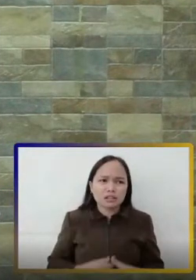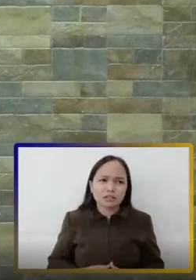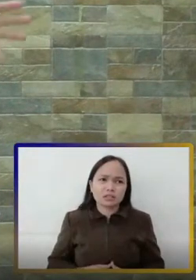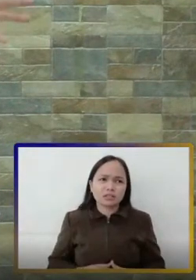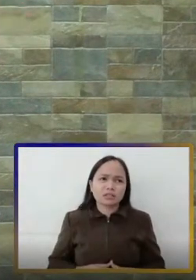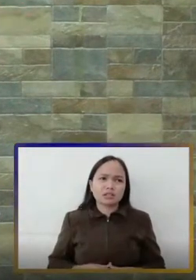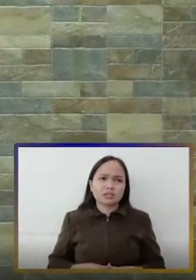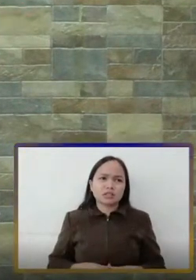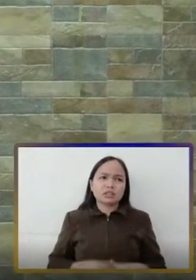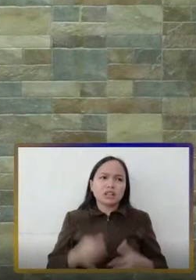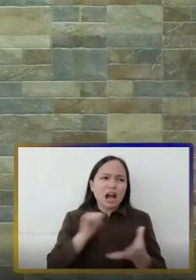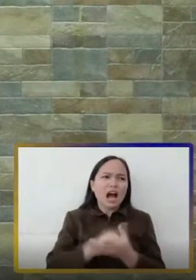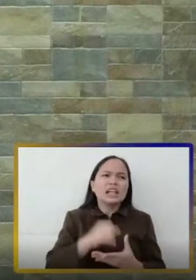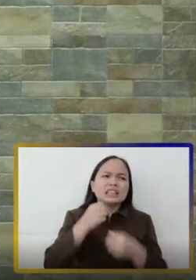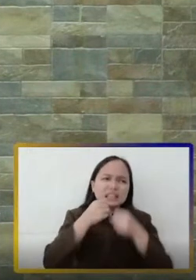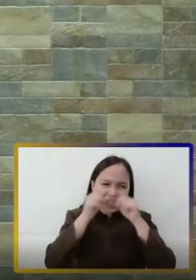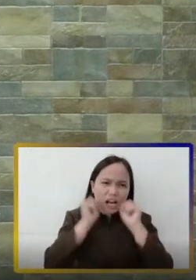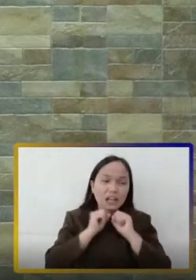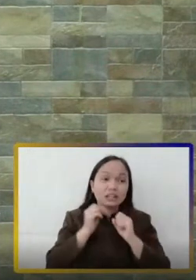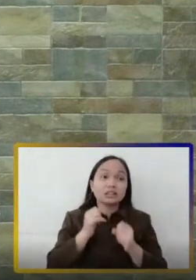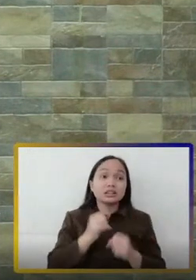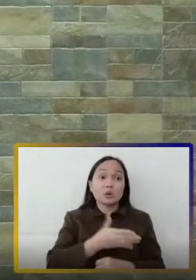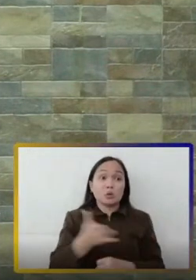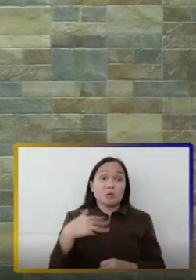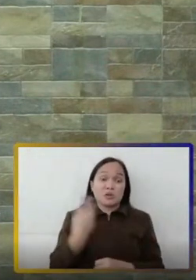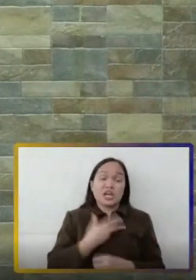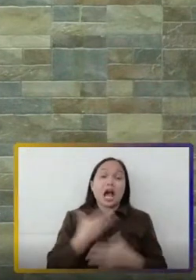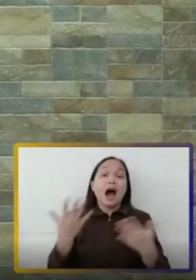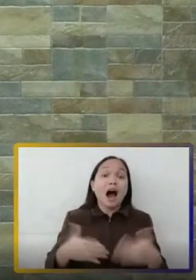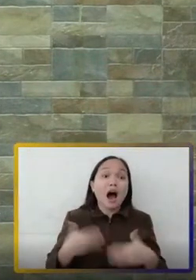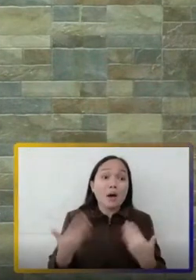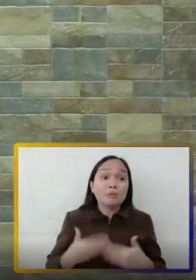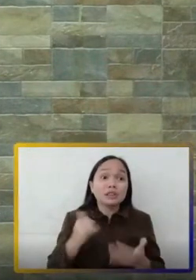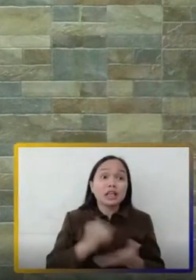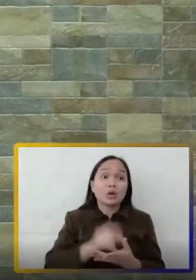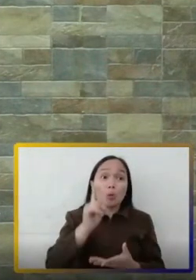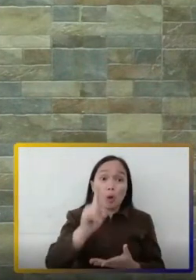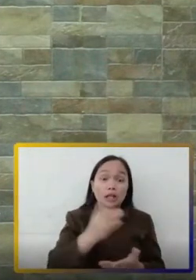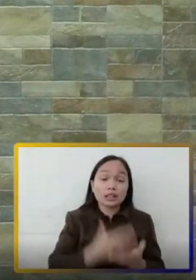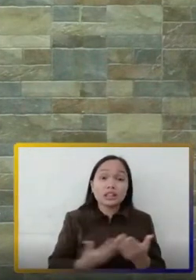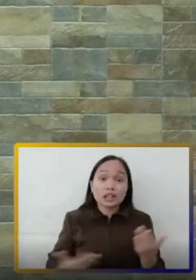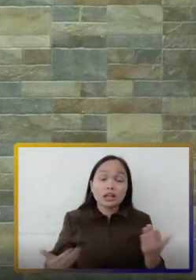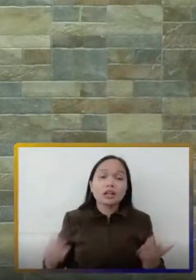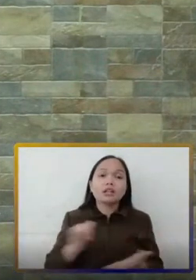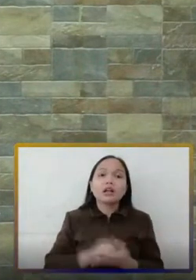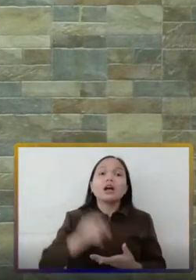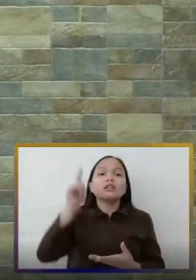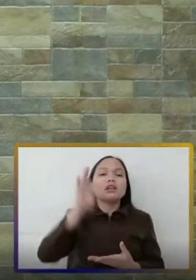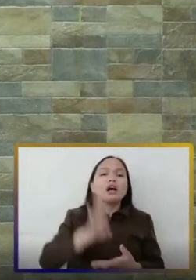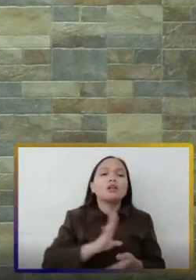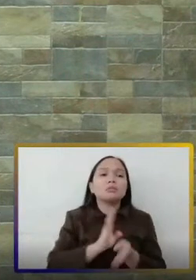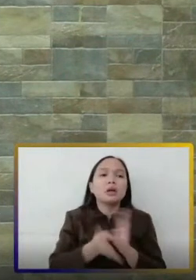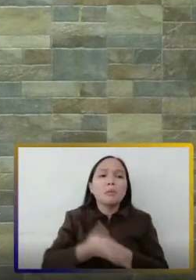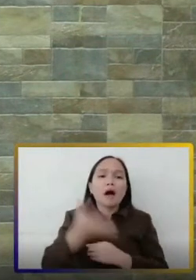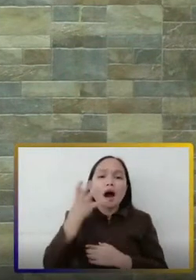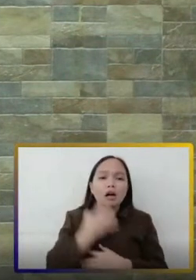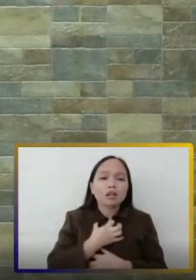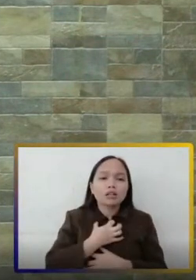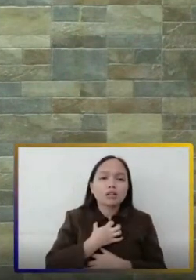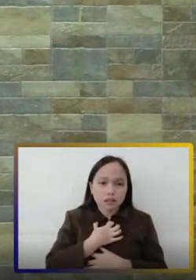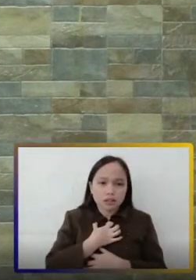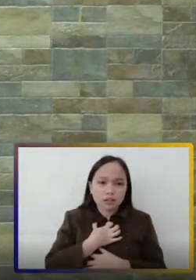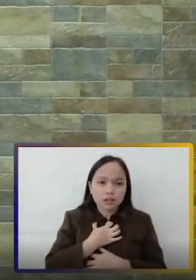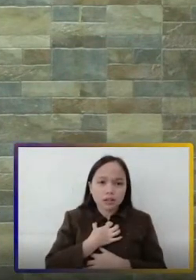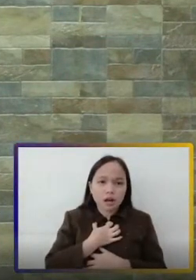Yan o ang nakakalungkot mga kapatid. Natutuwa tayo sa isang bagay na kinapupuutan ng Diyos. Paano